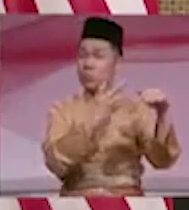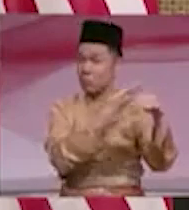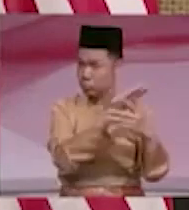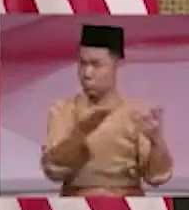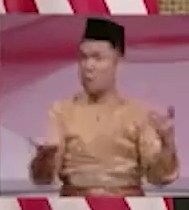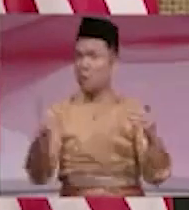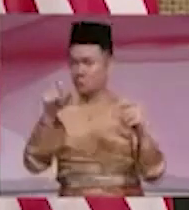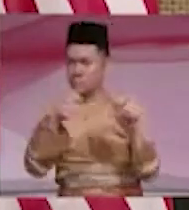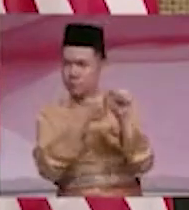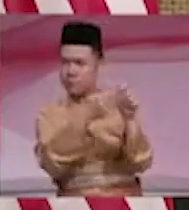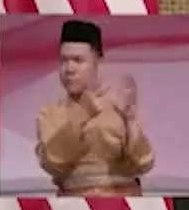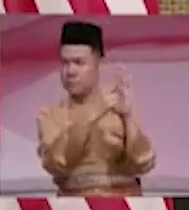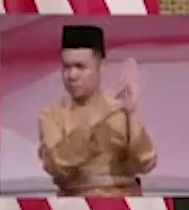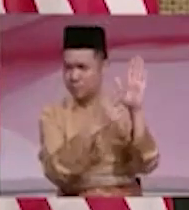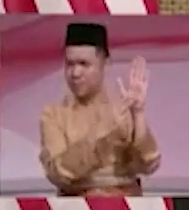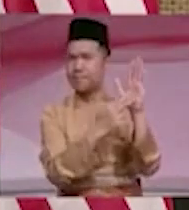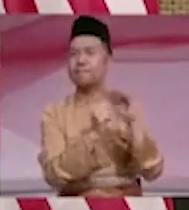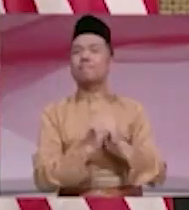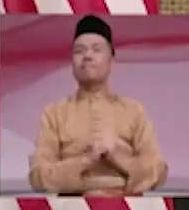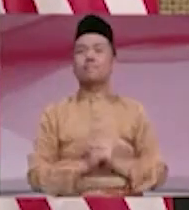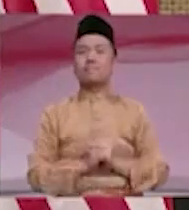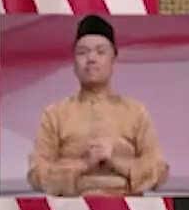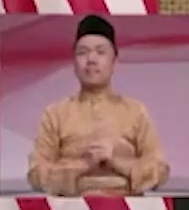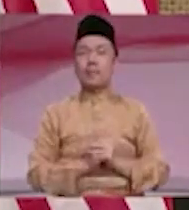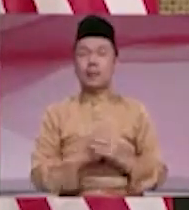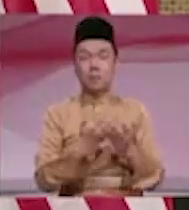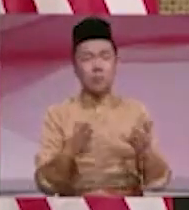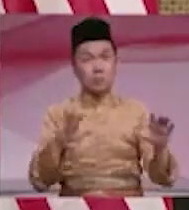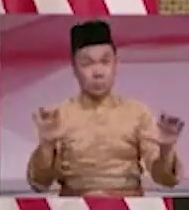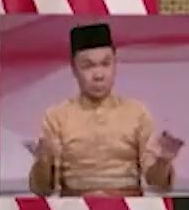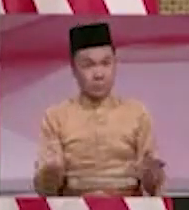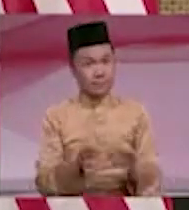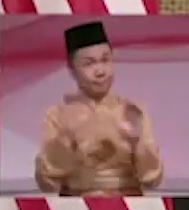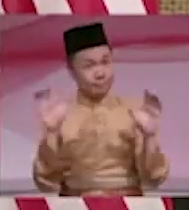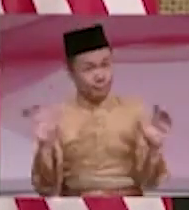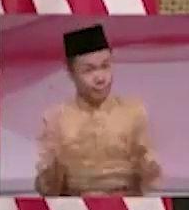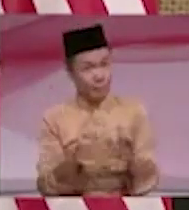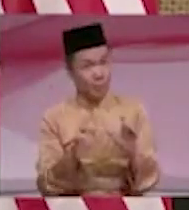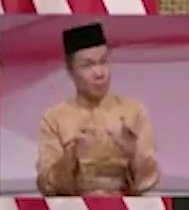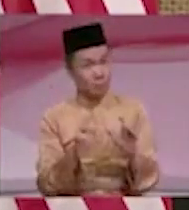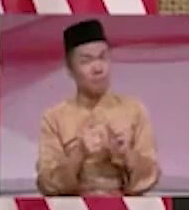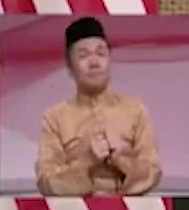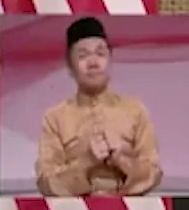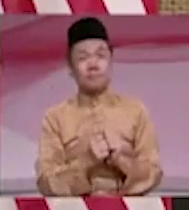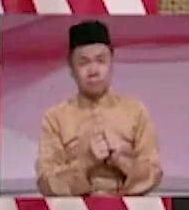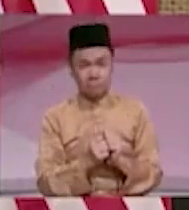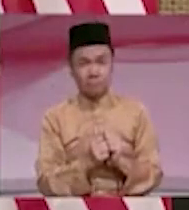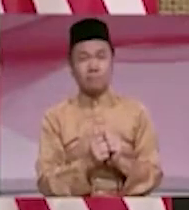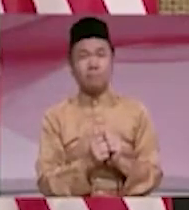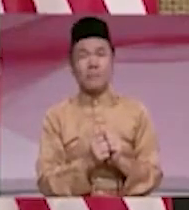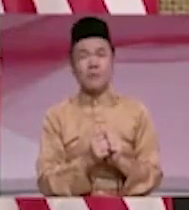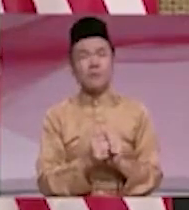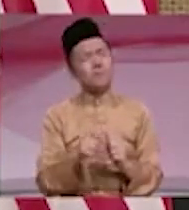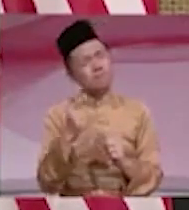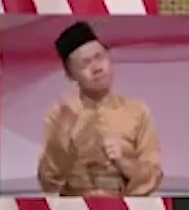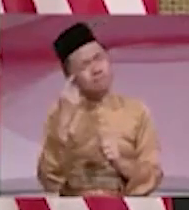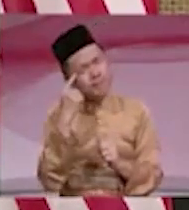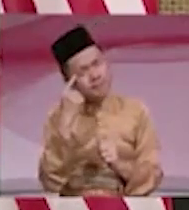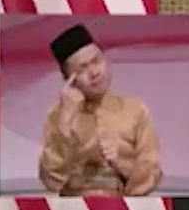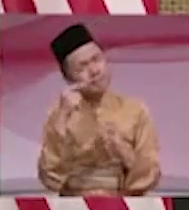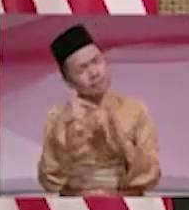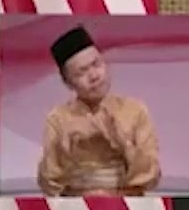oleh syara laksanakanlah ibadah korban ini dengan penuh penghayatan